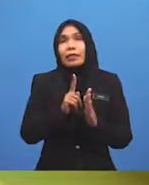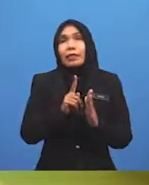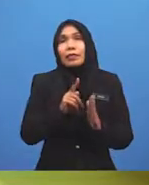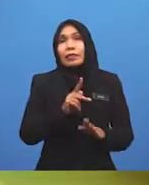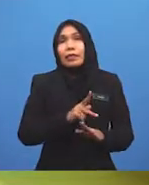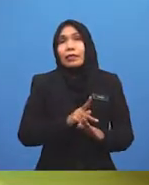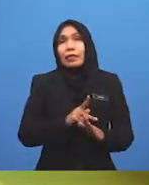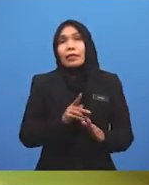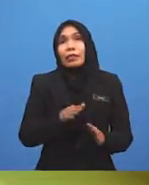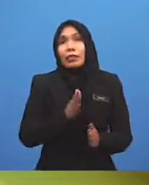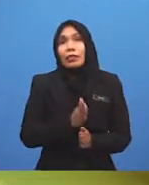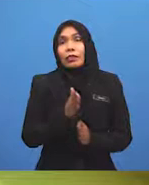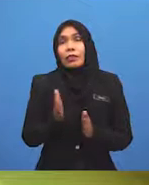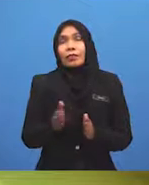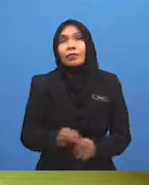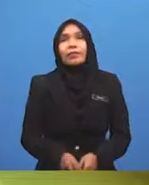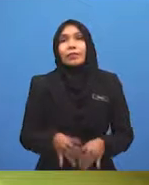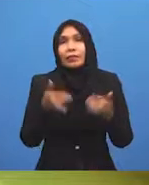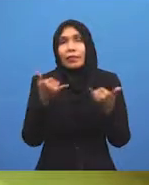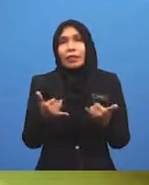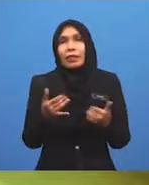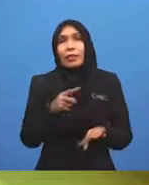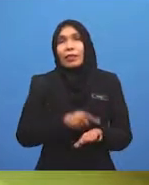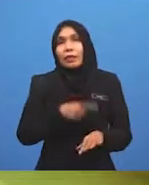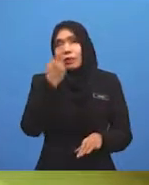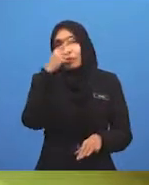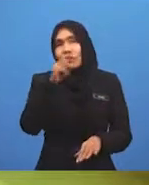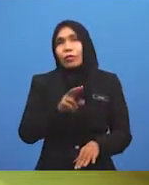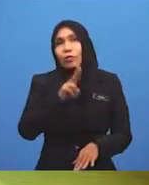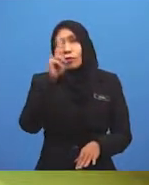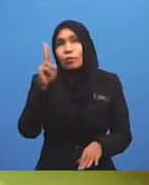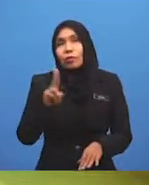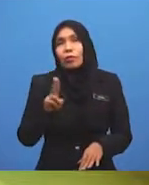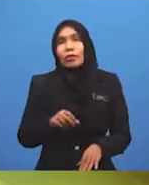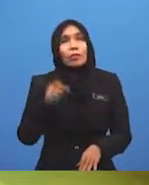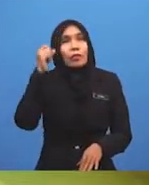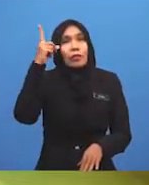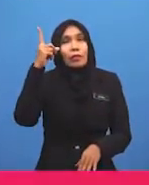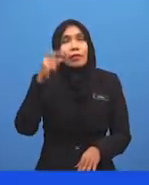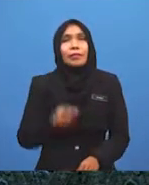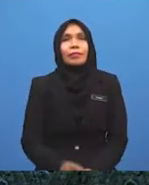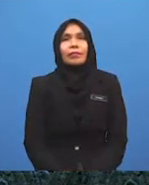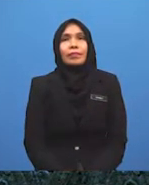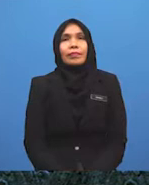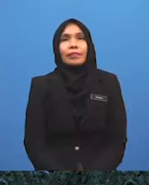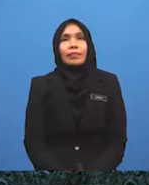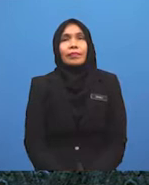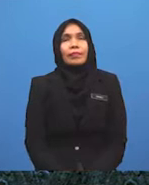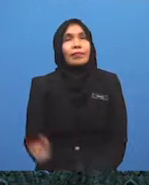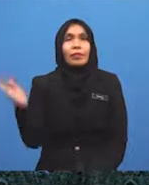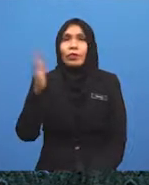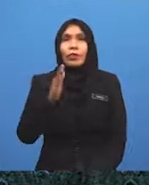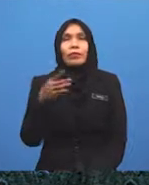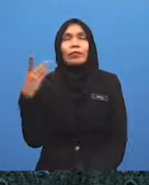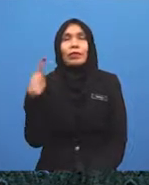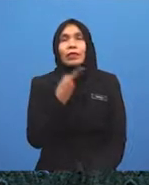murid-murid, sekarang masa untuk menguji pemahaman tentang pembelajaran hari ini. Jom kita